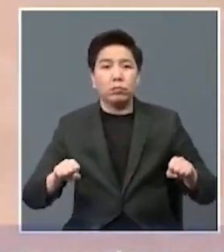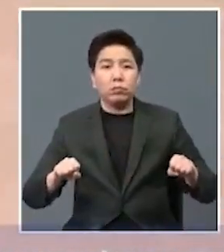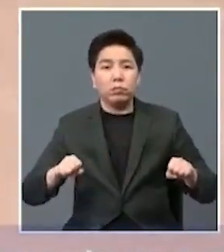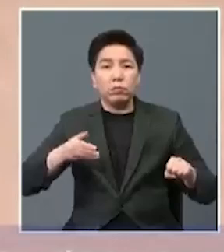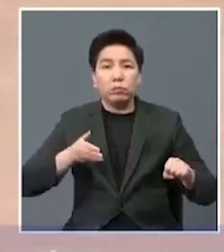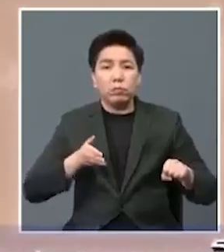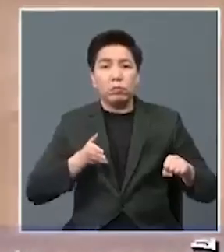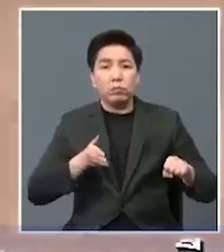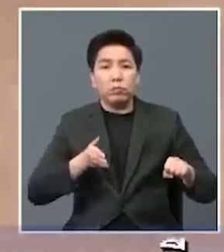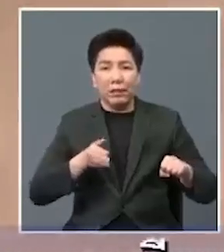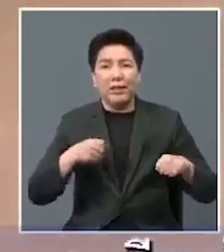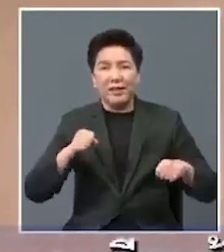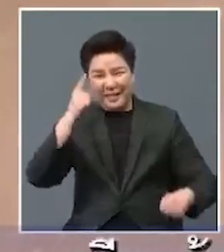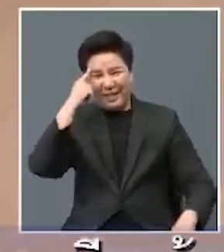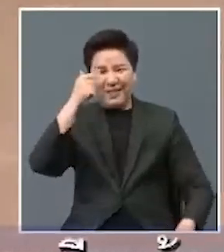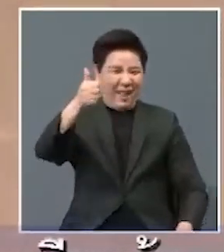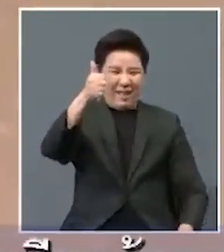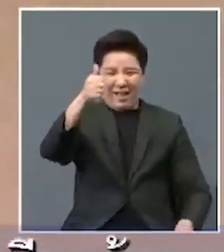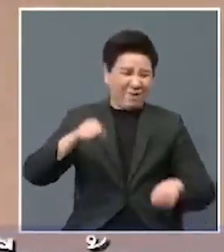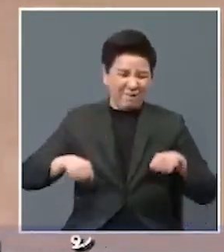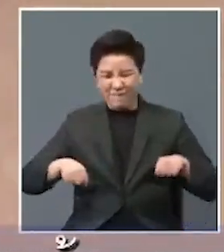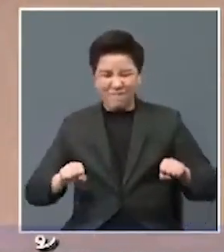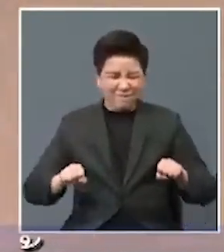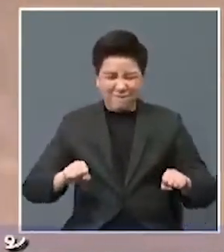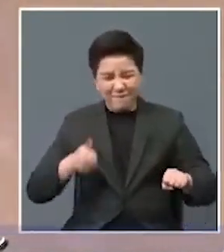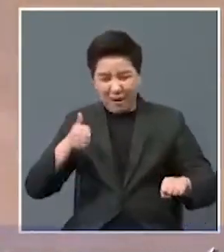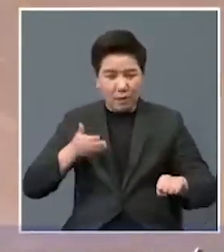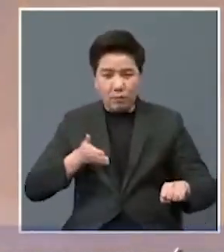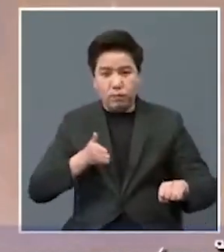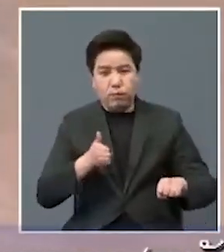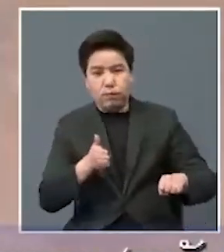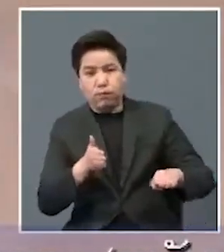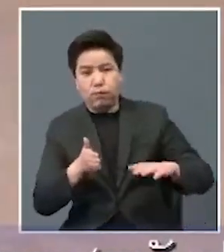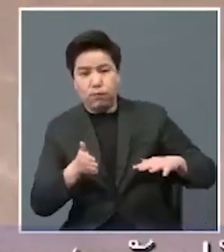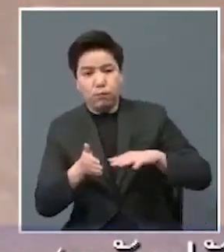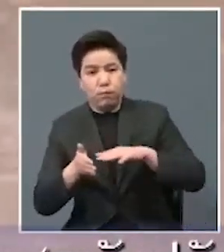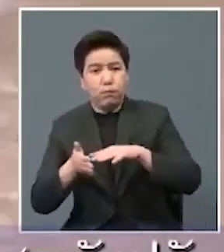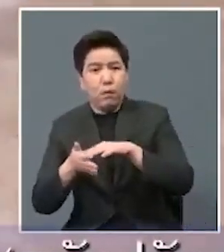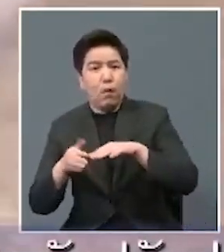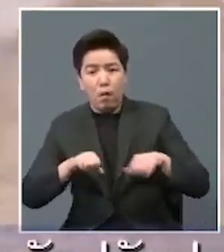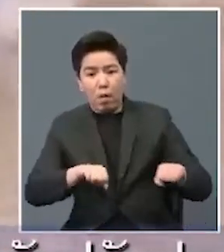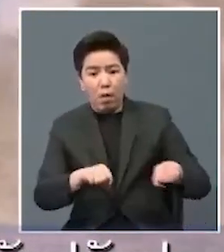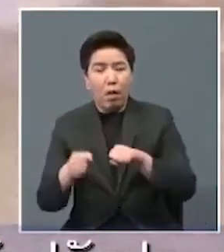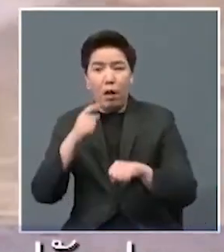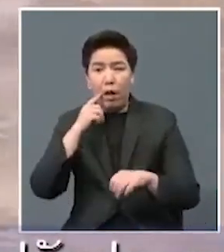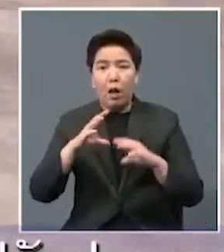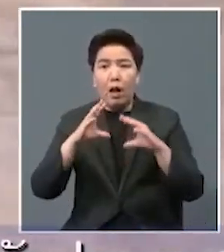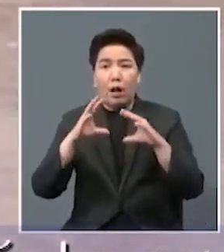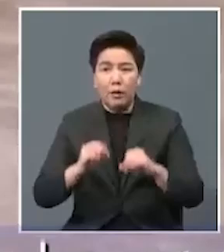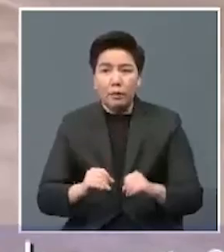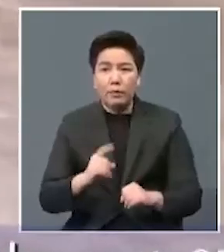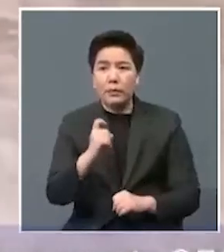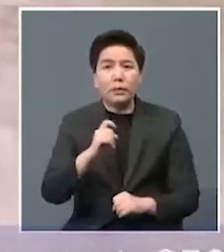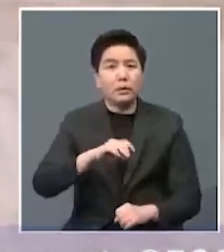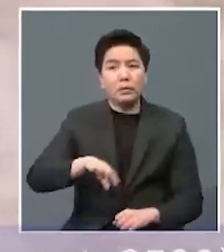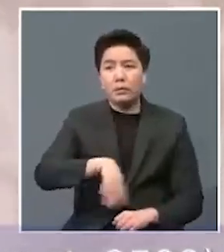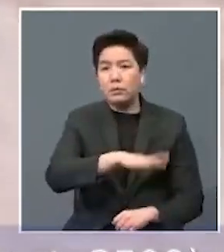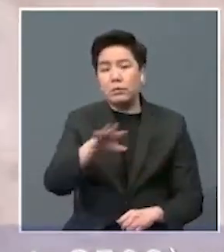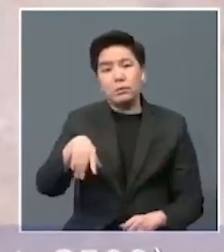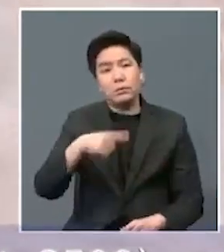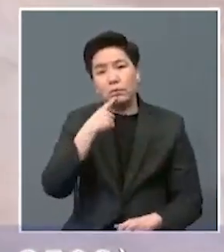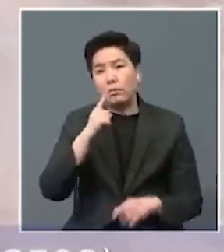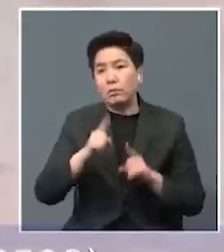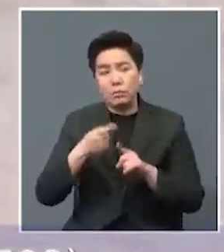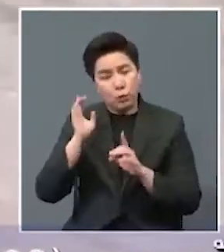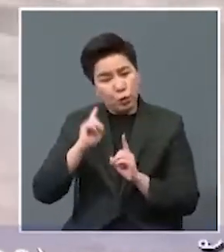คันตอนแรกคิดว่าน่าจะฝ่าลุยน้ำไปได้แต่ต้องมาเจอสภาพแบบนี้ค่ะดับกลางทางชาวบ้านหลายคนเ